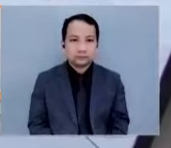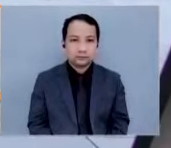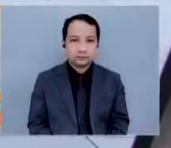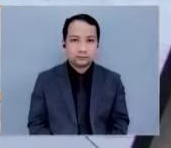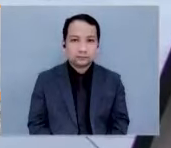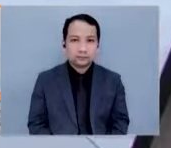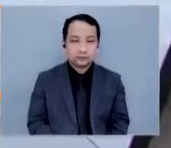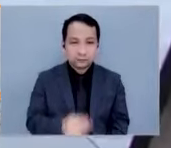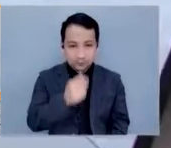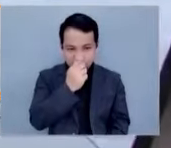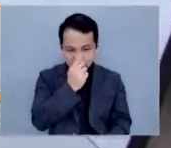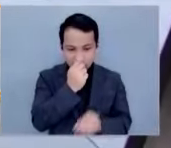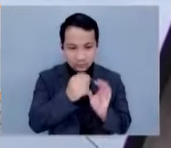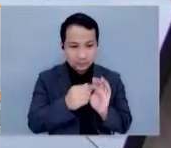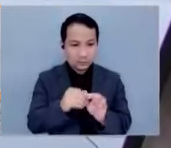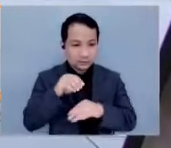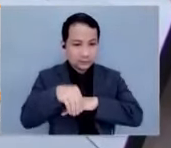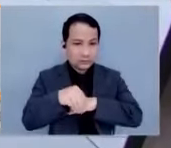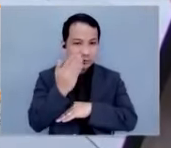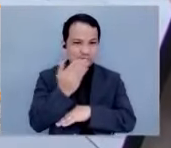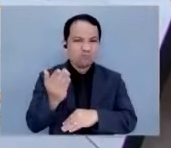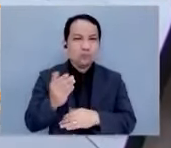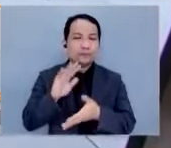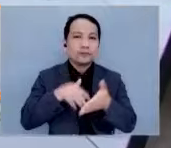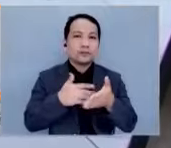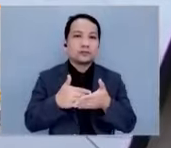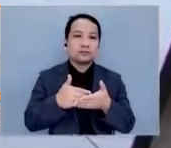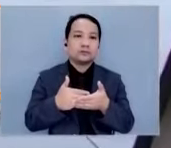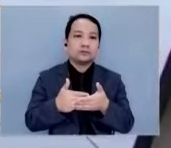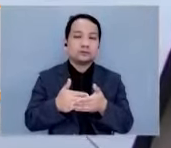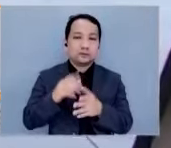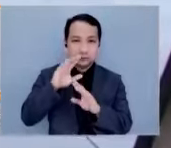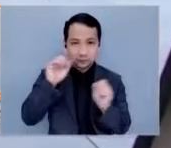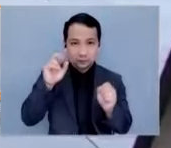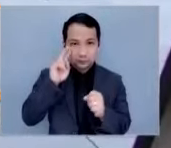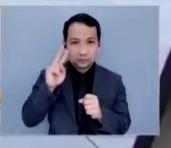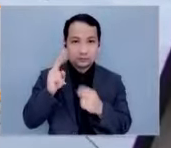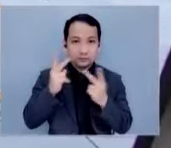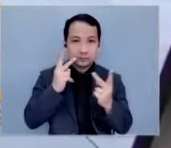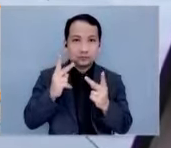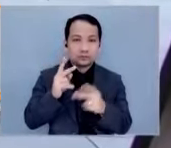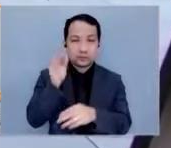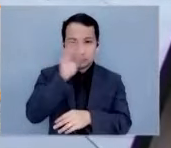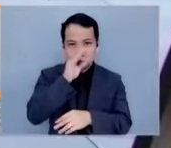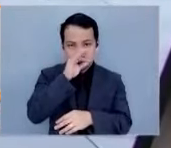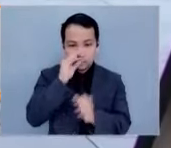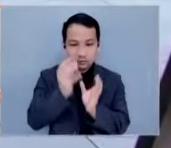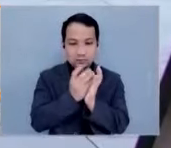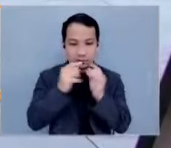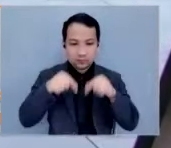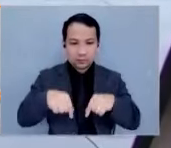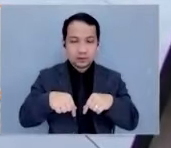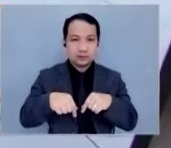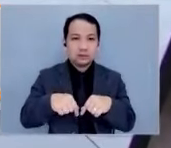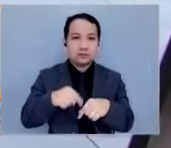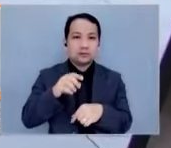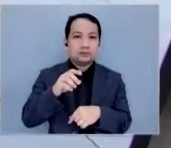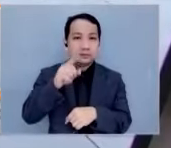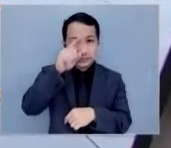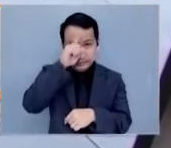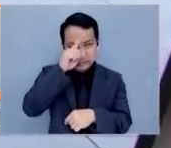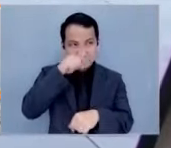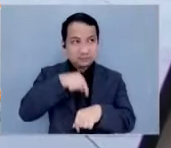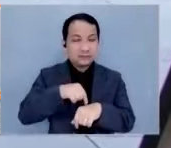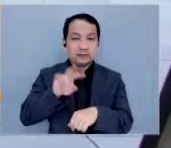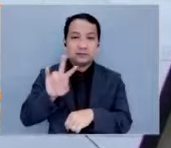Jiggy, mamayang gabi ang pinakahuling aktibidad ng Pangulong Bongbong Marcos ay dumalo sa Filipino community dito sa Berlin. Mga bandang alas 7 yan ng